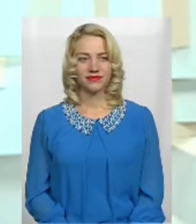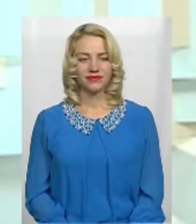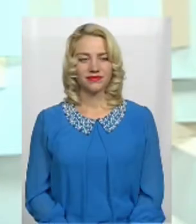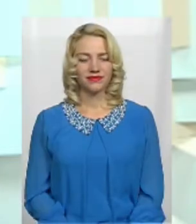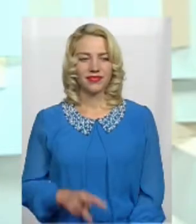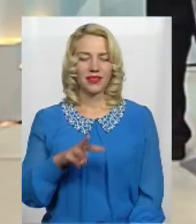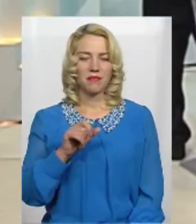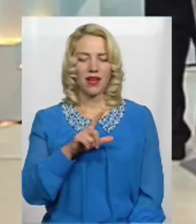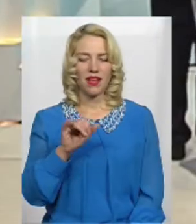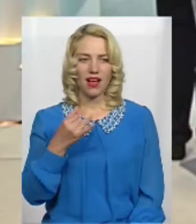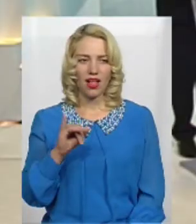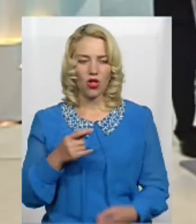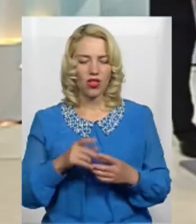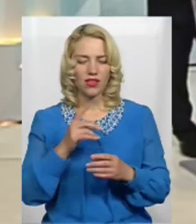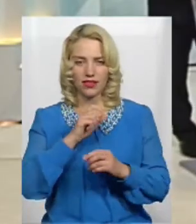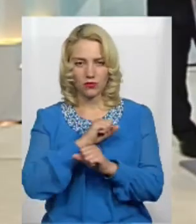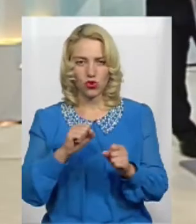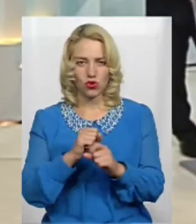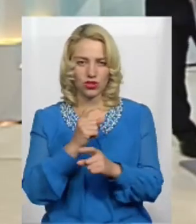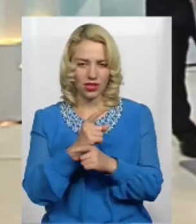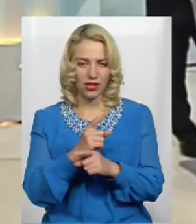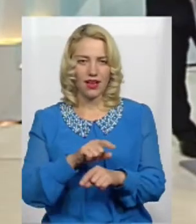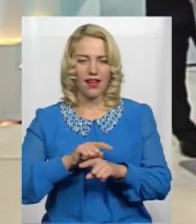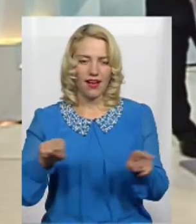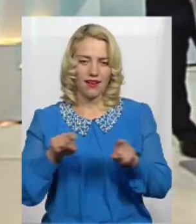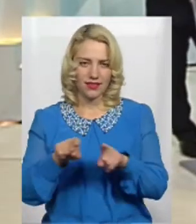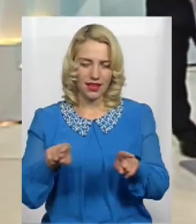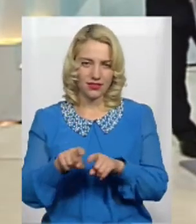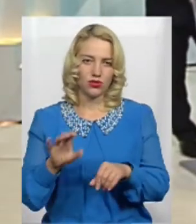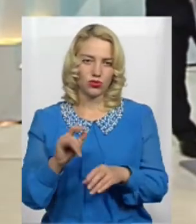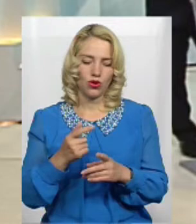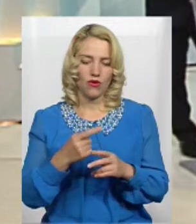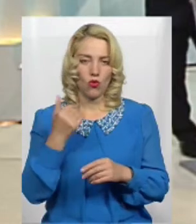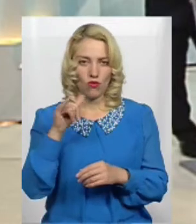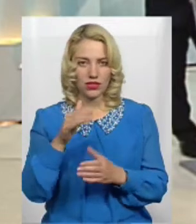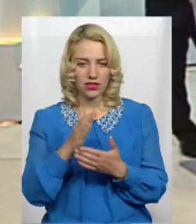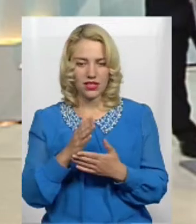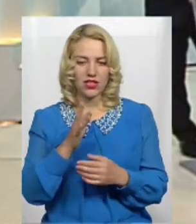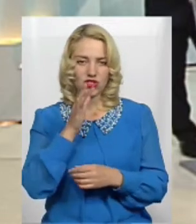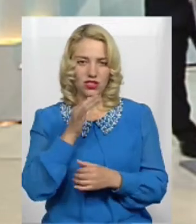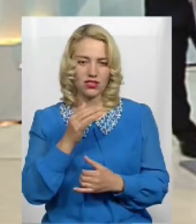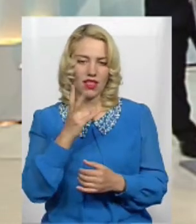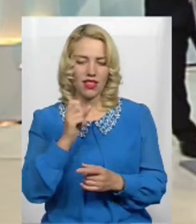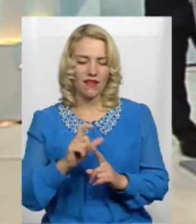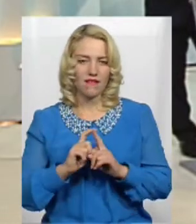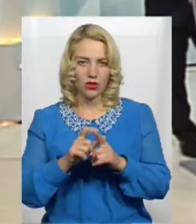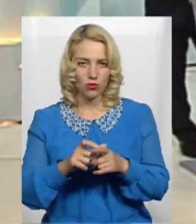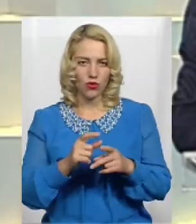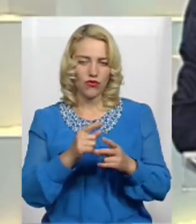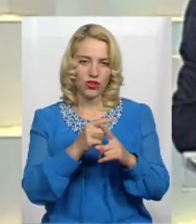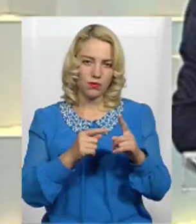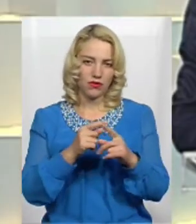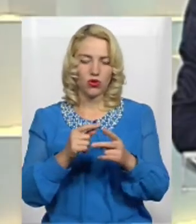Пане Михайле, не вдаємося до агітації. Від півхвилини до півтори у вас буде для відповідей на запитання. 13 відводиться